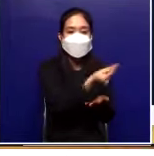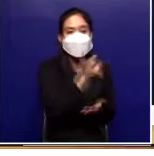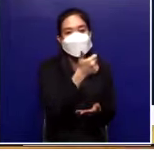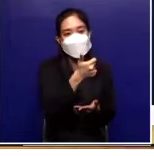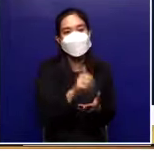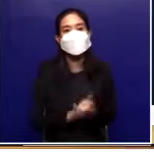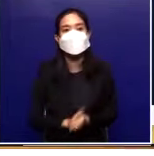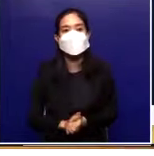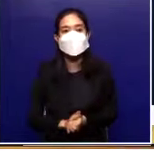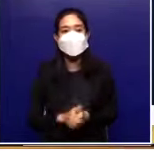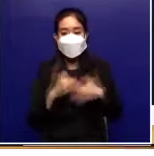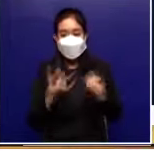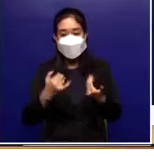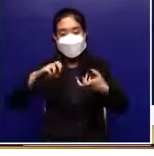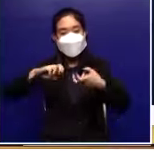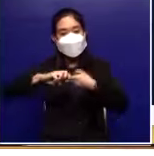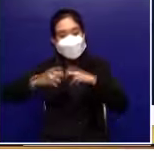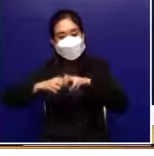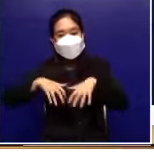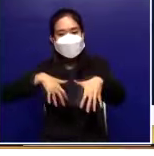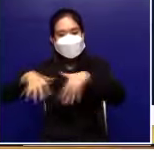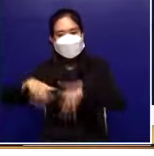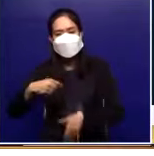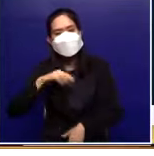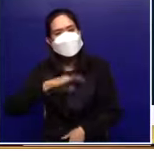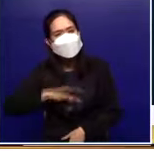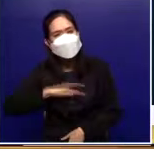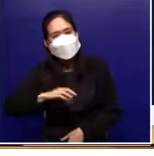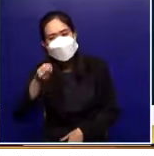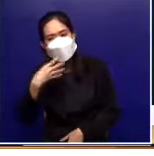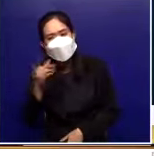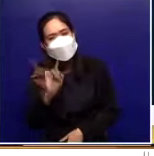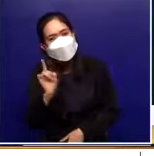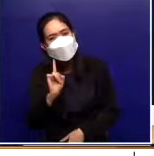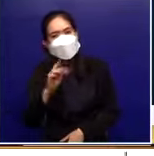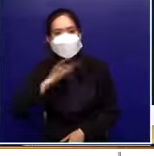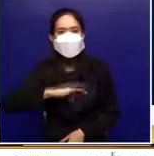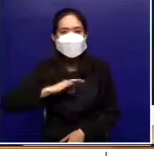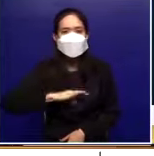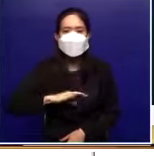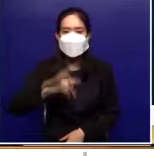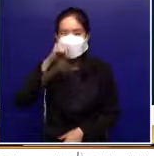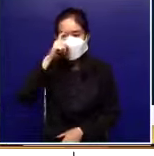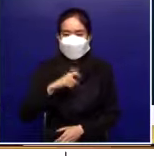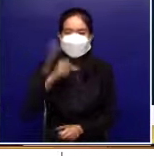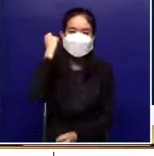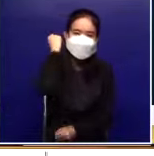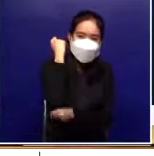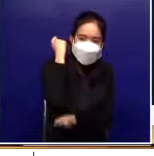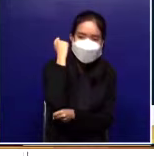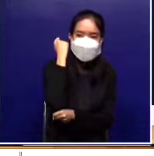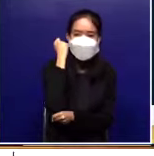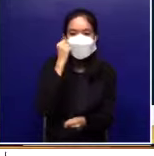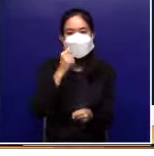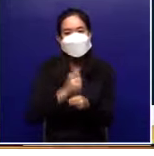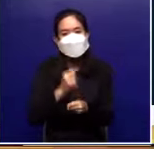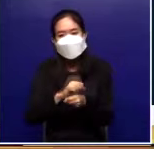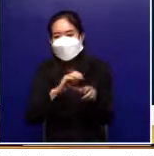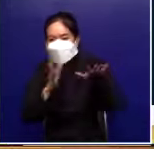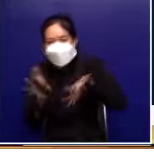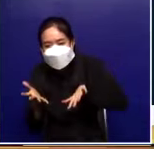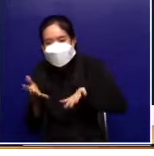วันนี้ประชาชนเขาบอกว่าโอ้โหไทยจุกไทยจนไทยเจ๊งและไทยไม่มีเจ้า